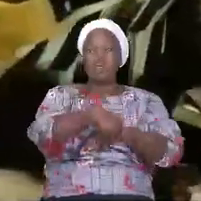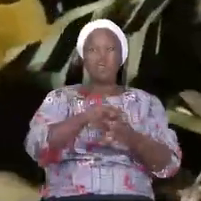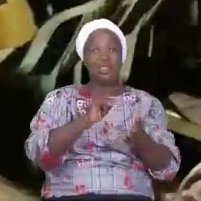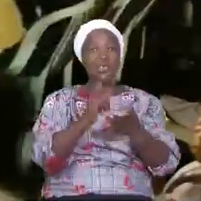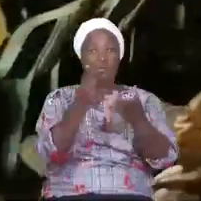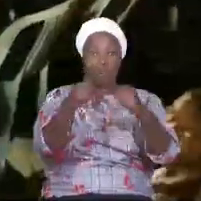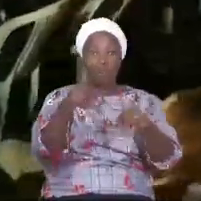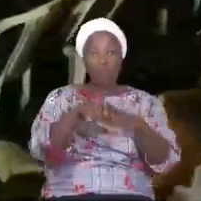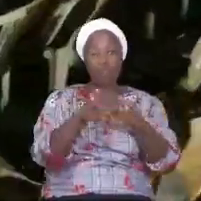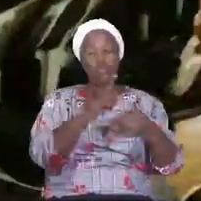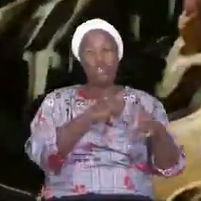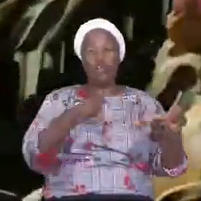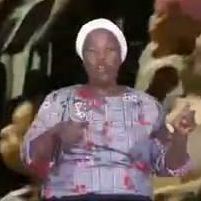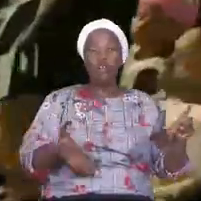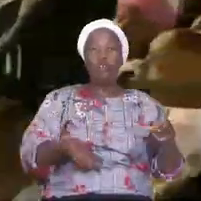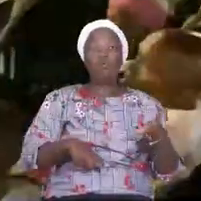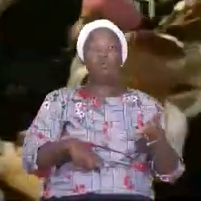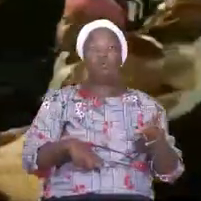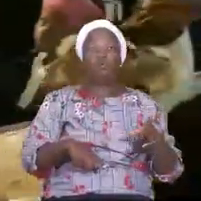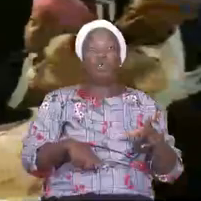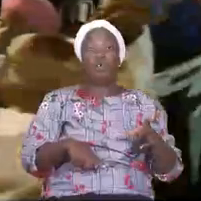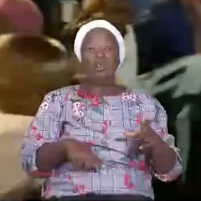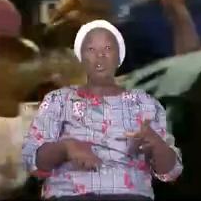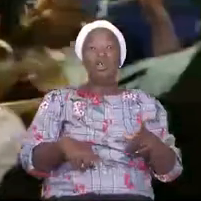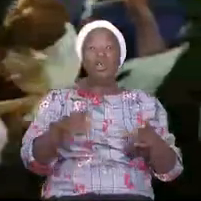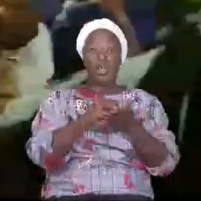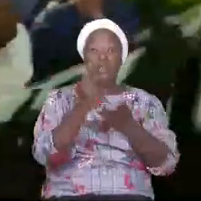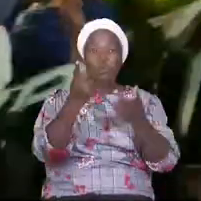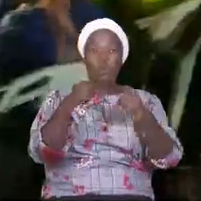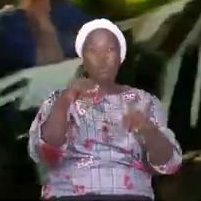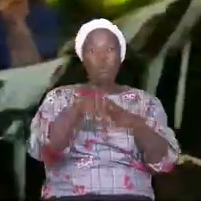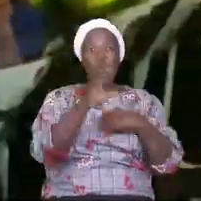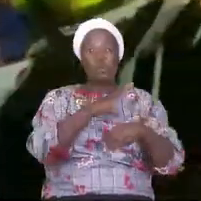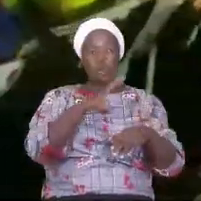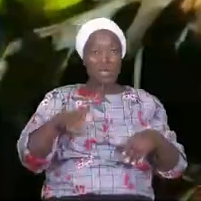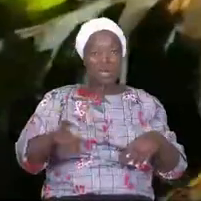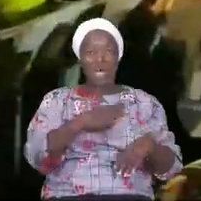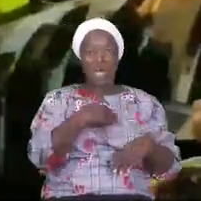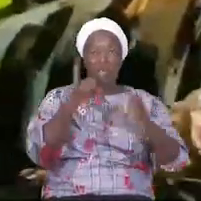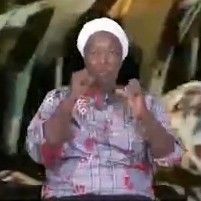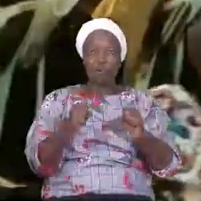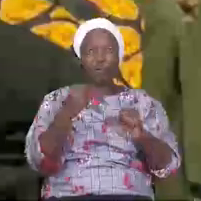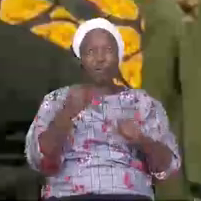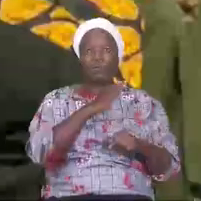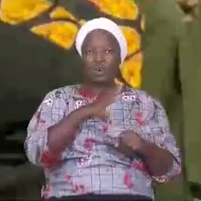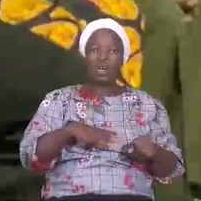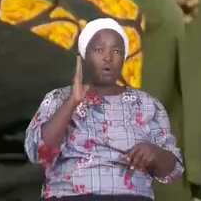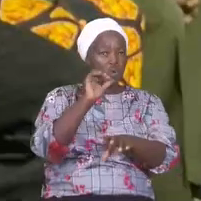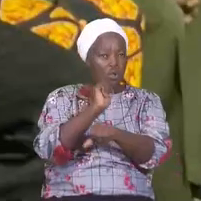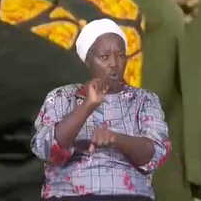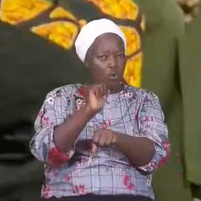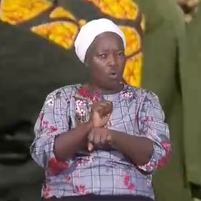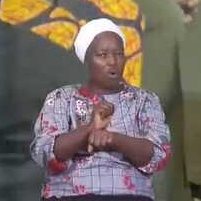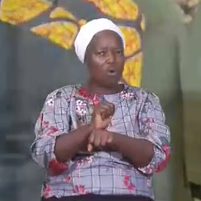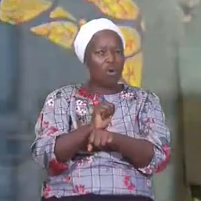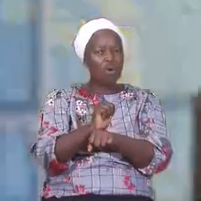Seigneur, je t'invite ce soir, comme tu viens au Seigneur, viens en Christ, et